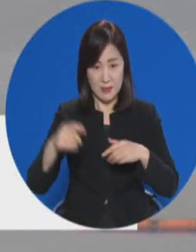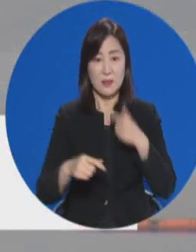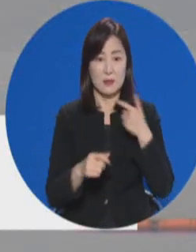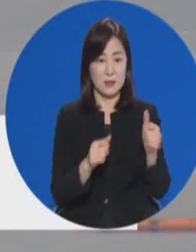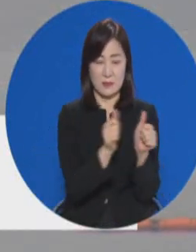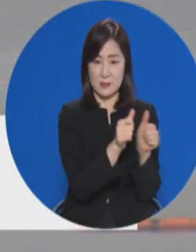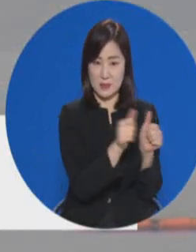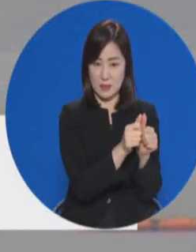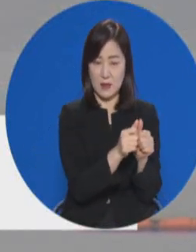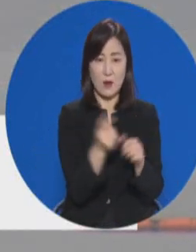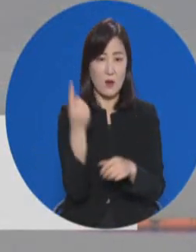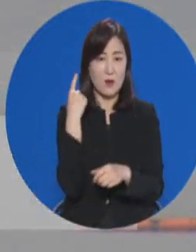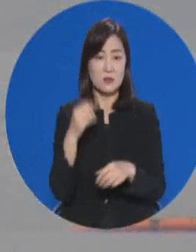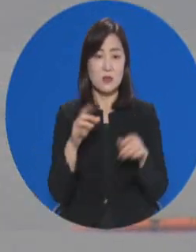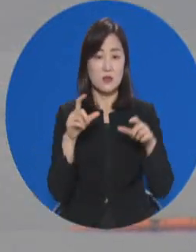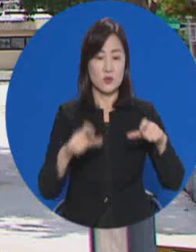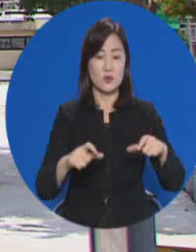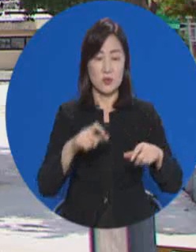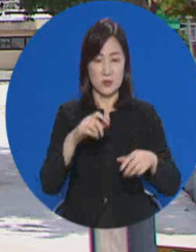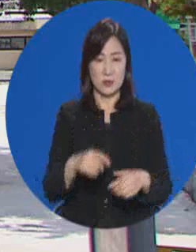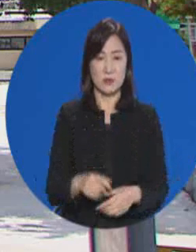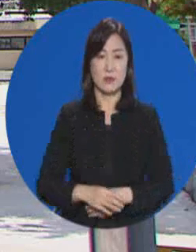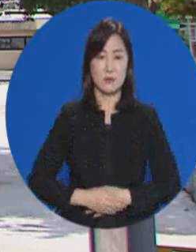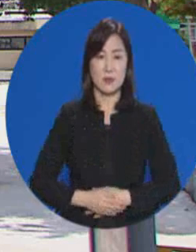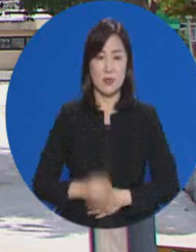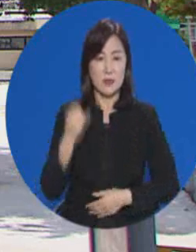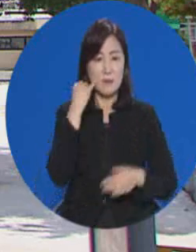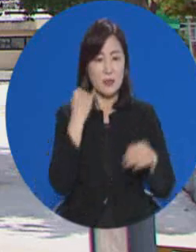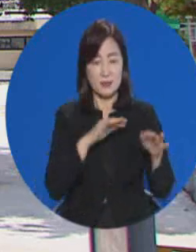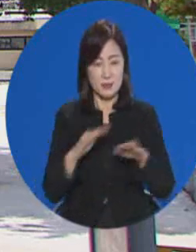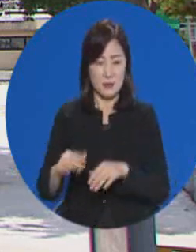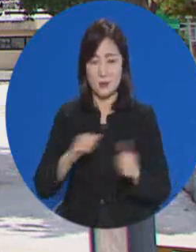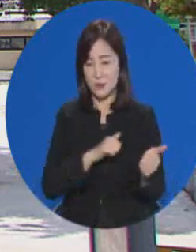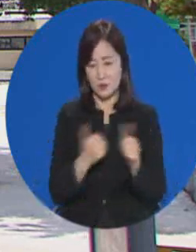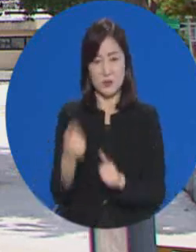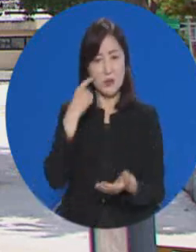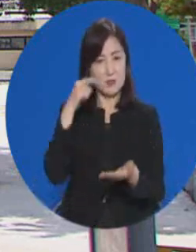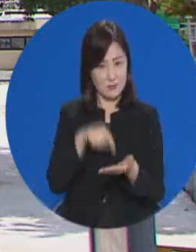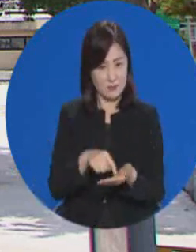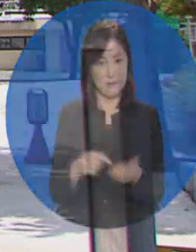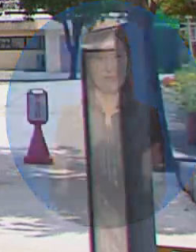어제 여수시 율촌면 대여자도 인근 해상에서 숨진 채 발견됐다고 밝혔습니다.